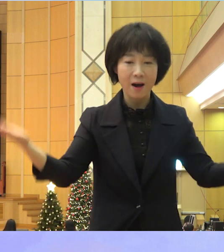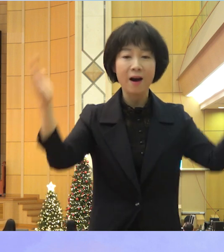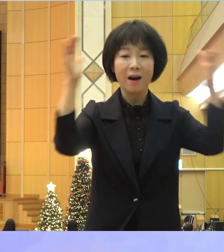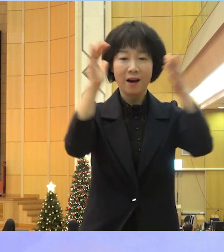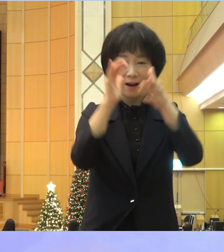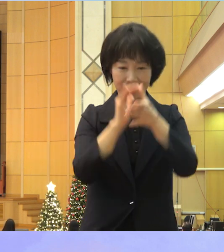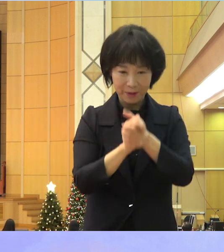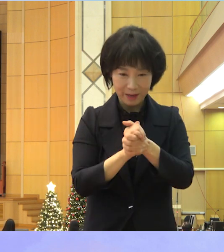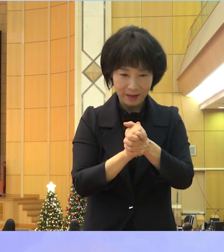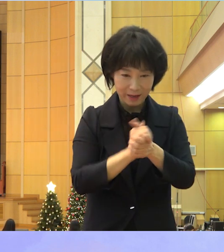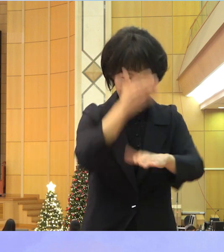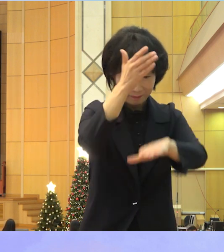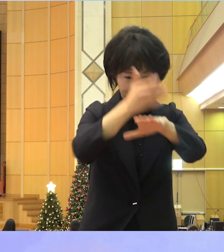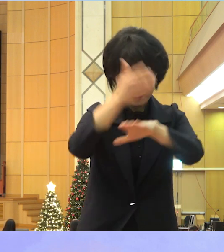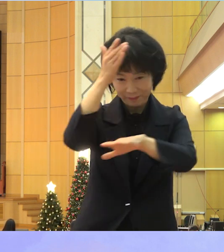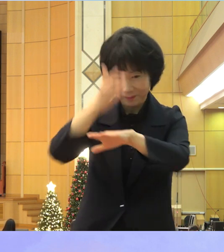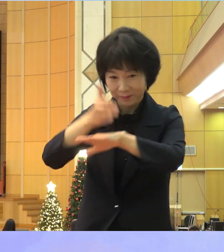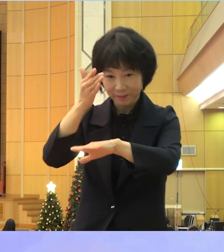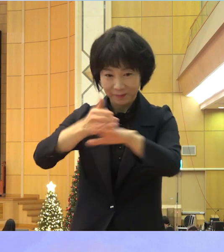됩니다.